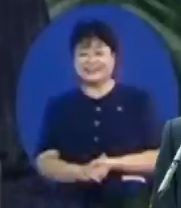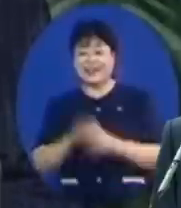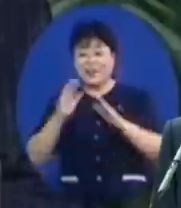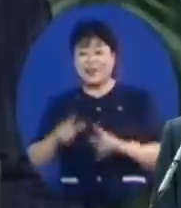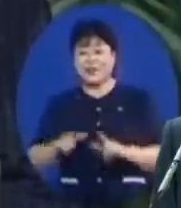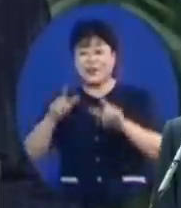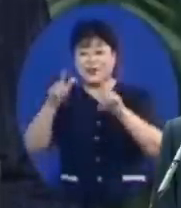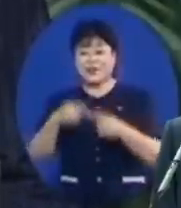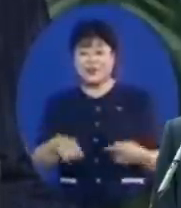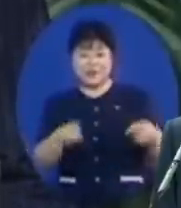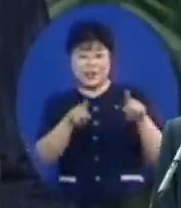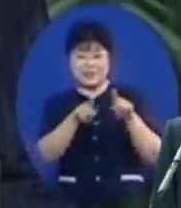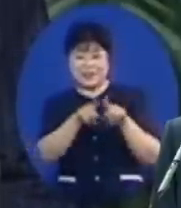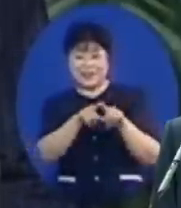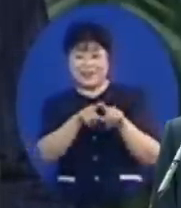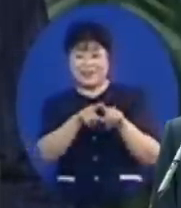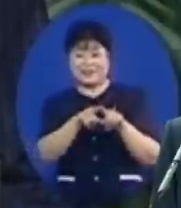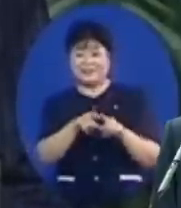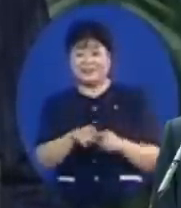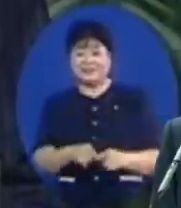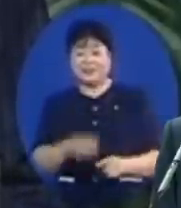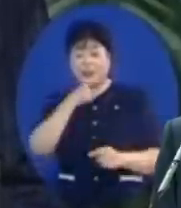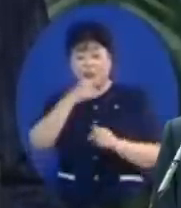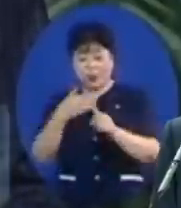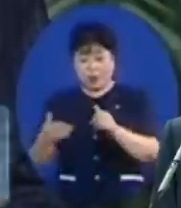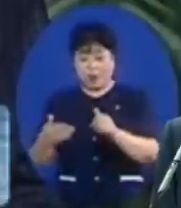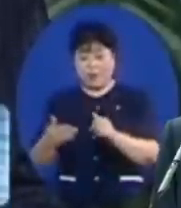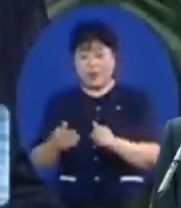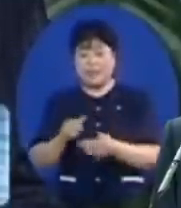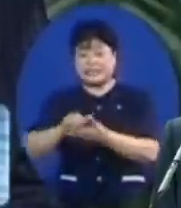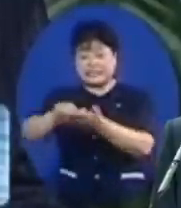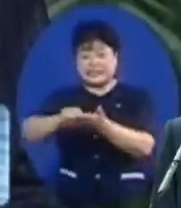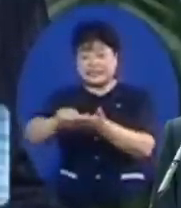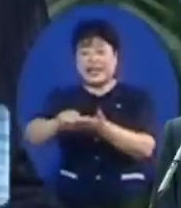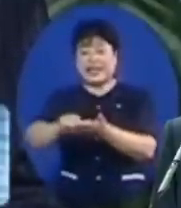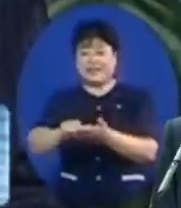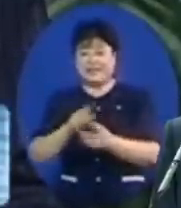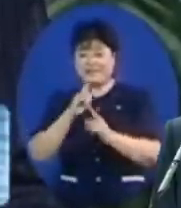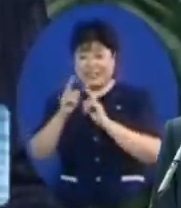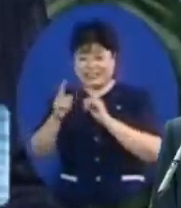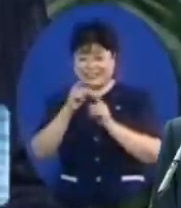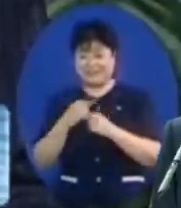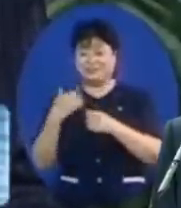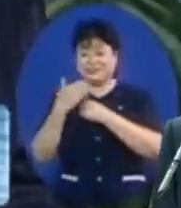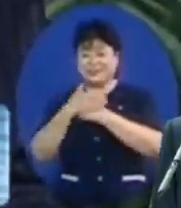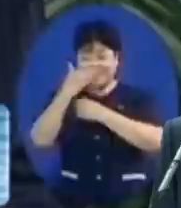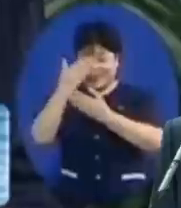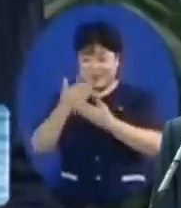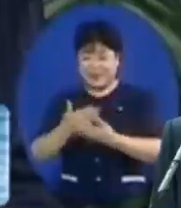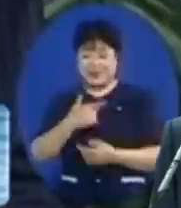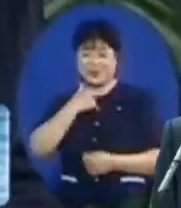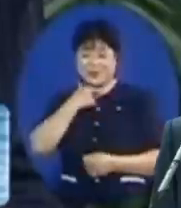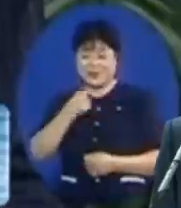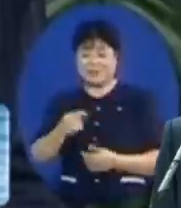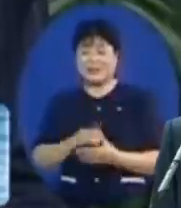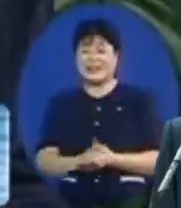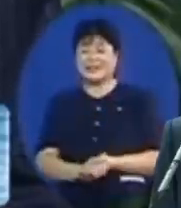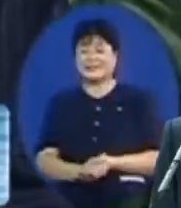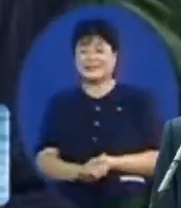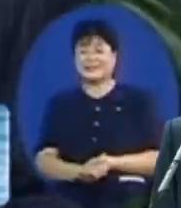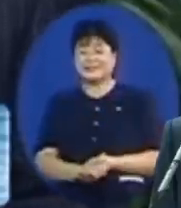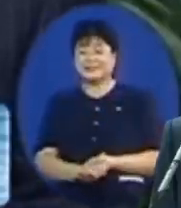오늘 저는 여러분과 함께 보혈과 지우개라는 제목으로 말씀을 나누고자